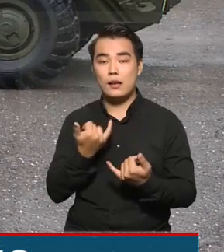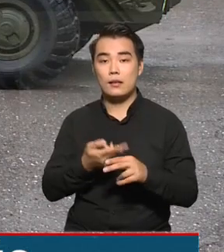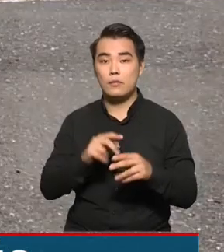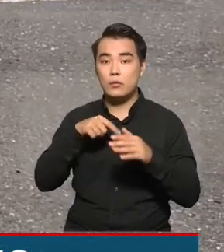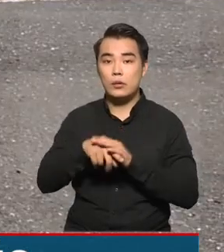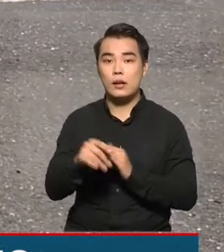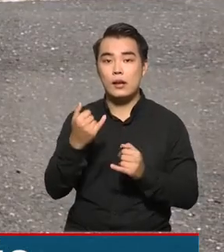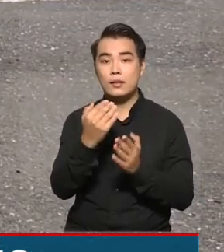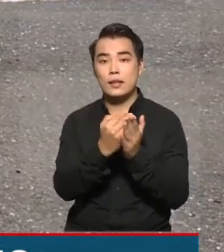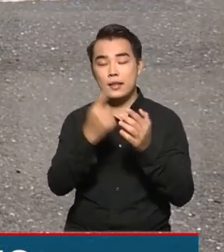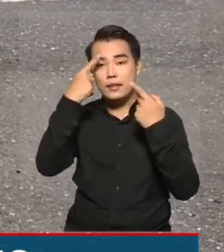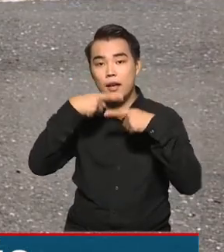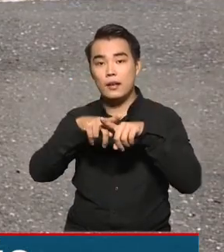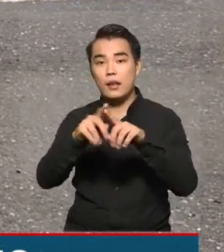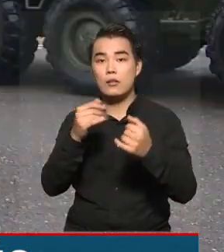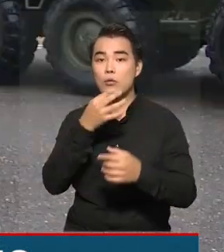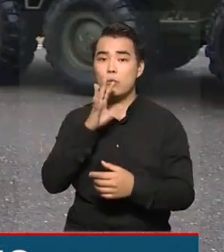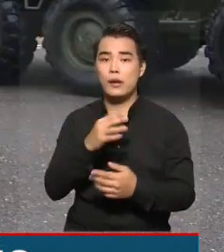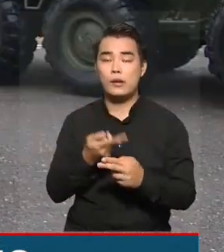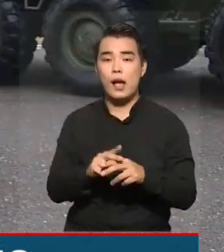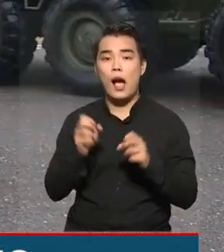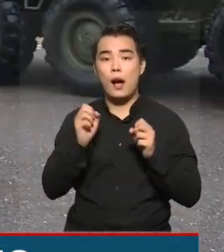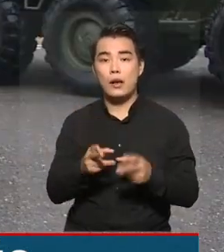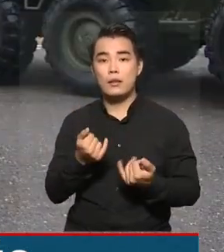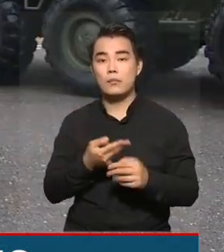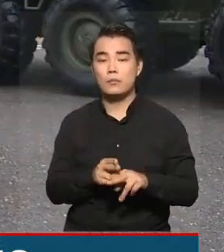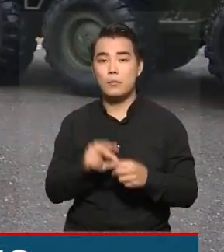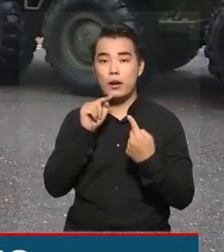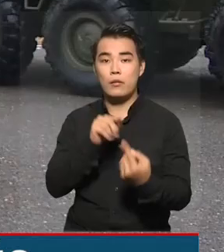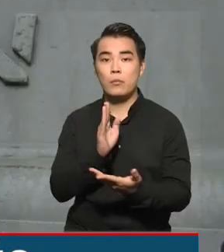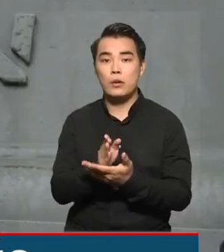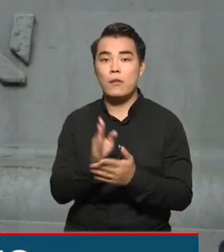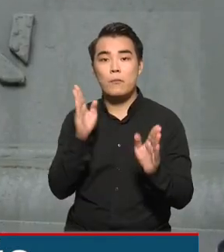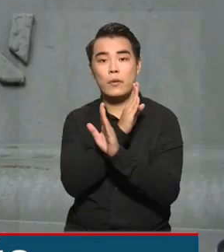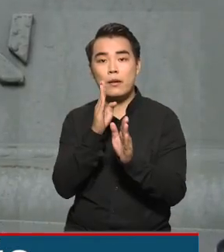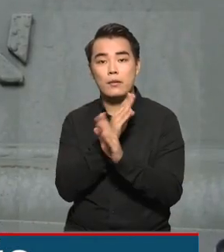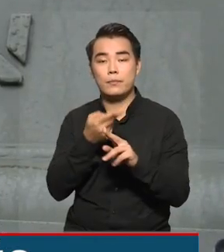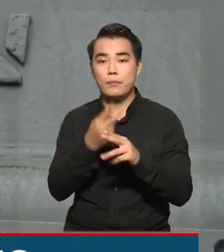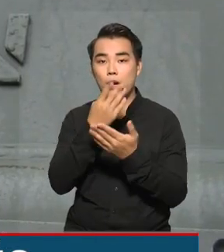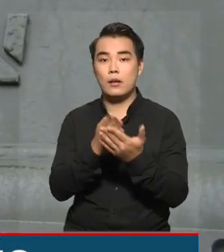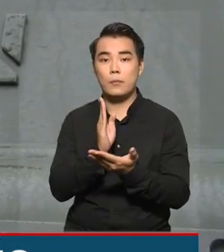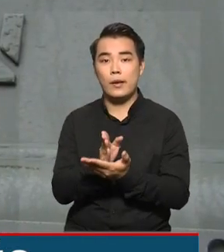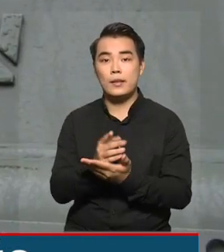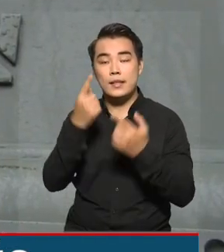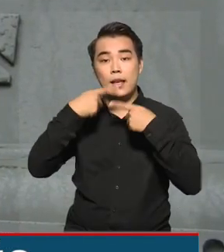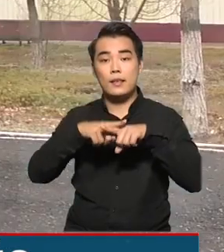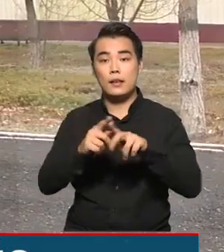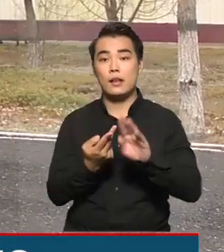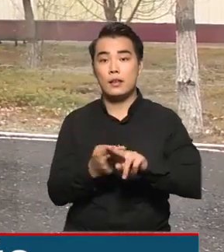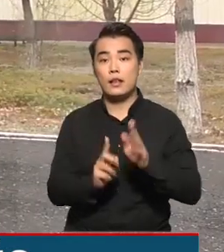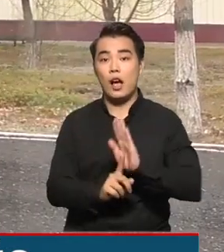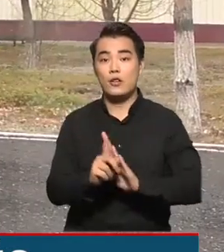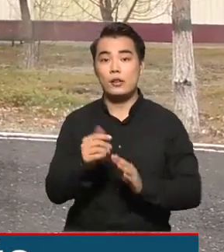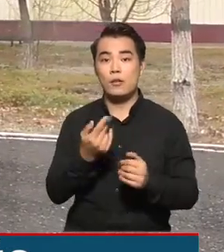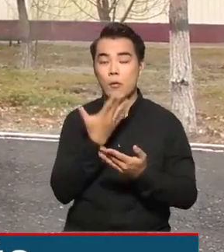мына тізіліп тұрған техникалар кез келген қауіпке төтіп бере алады. Климаттық жағдайларға бейімделген, алайда техникалардың басым бөлігі өзге